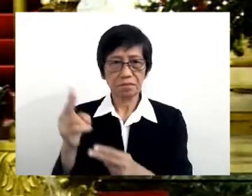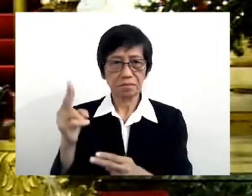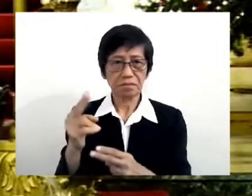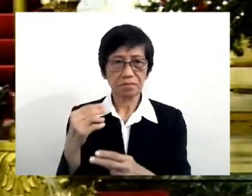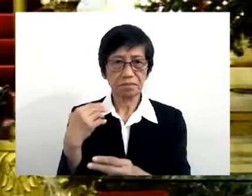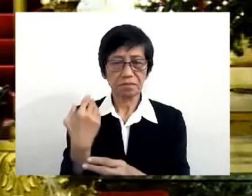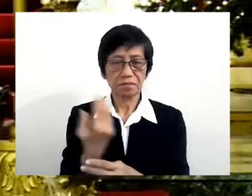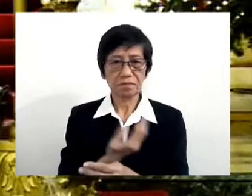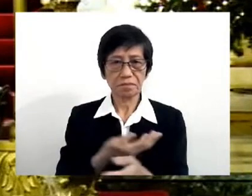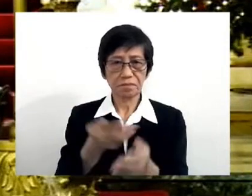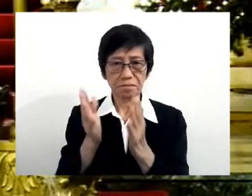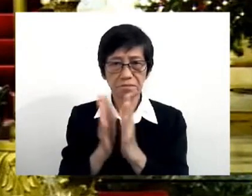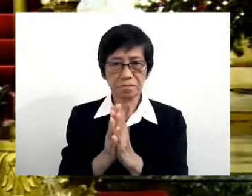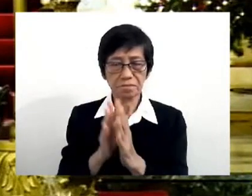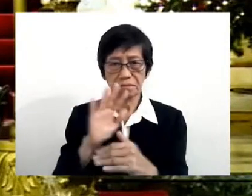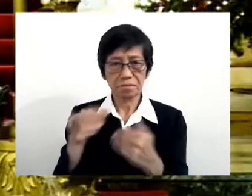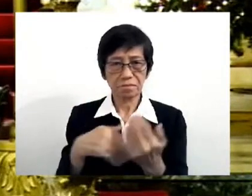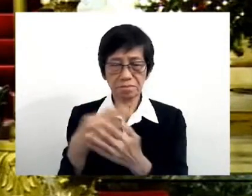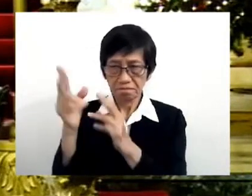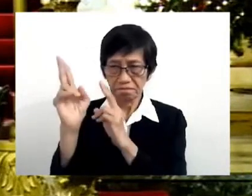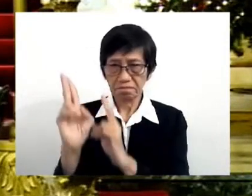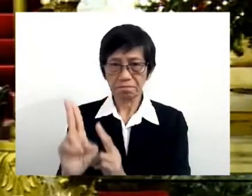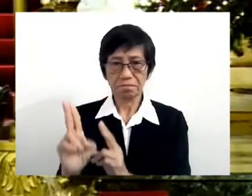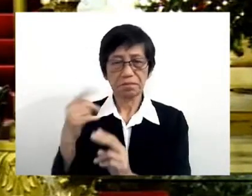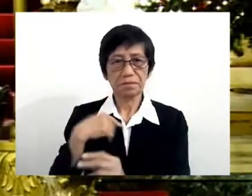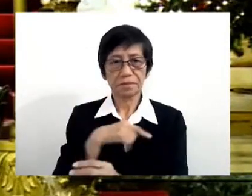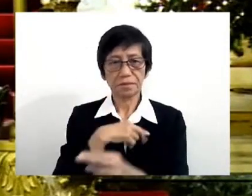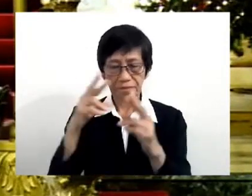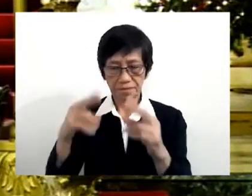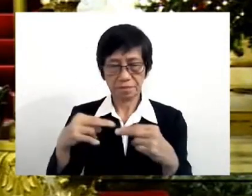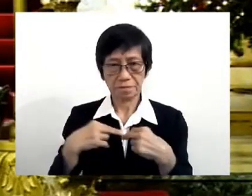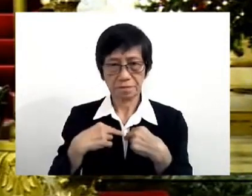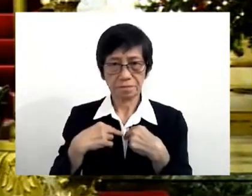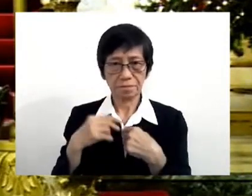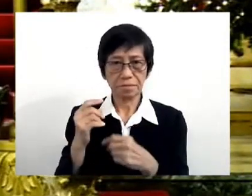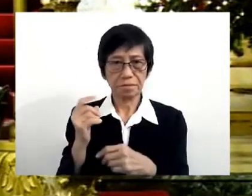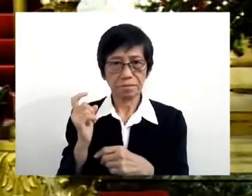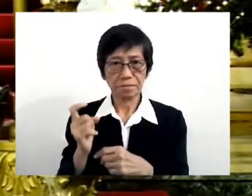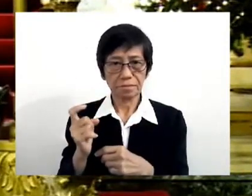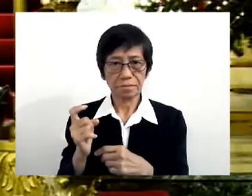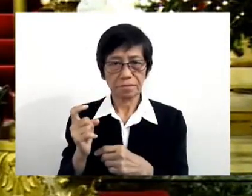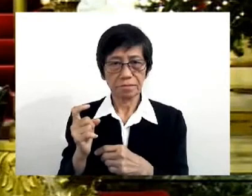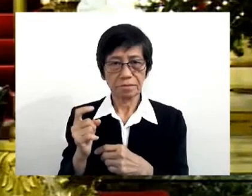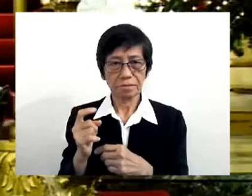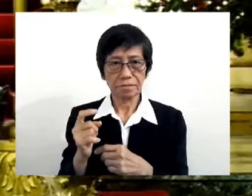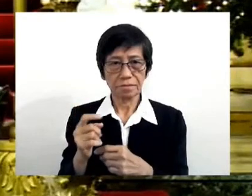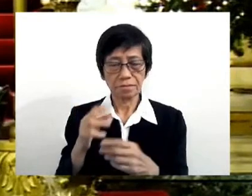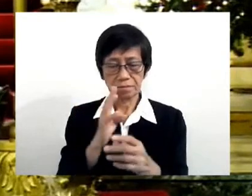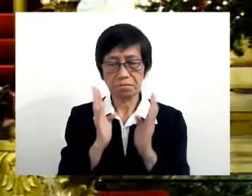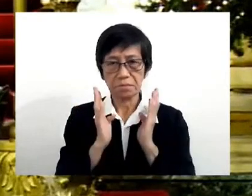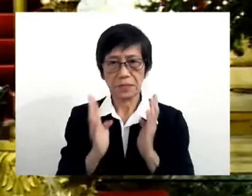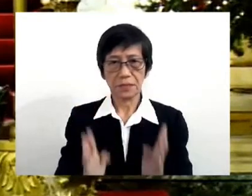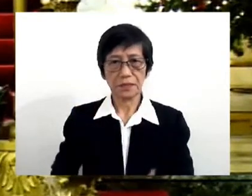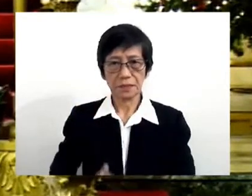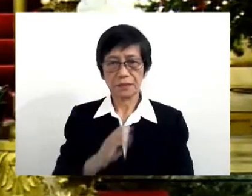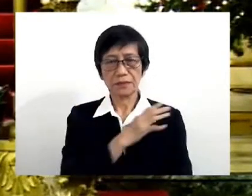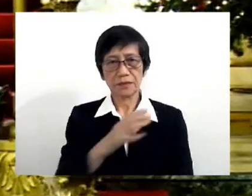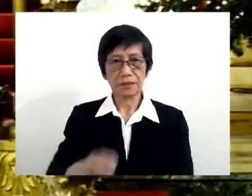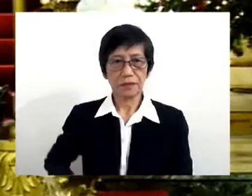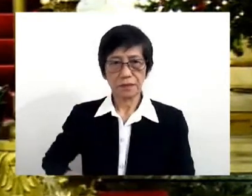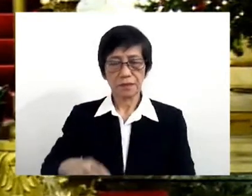lahat na igalang natin at tanggapin agad ang katawan ni Kristo upang ibigay natin dito